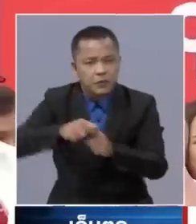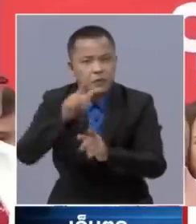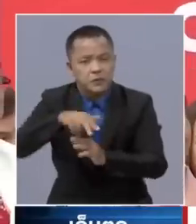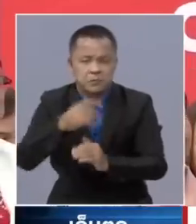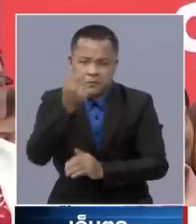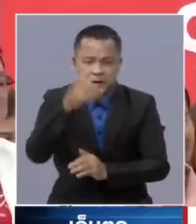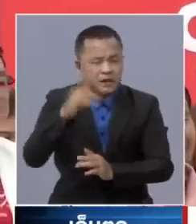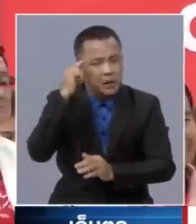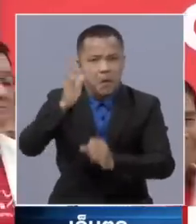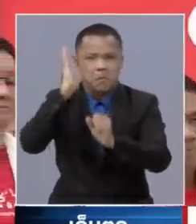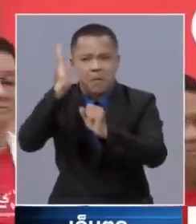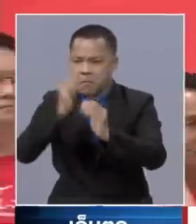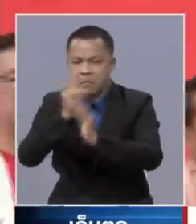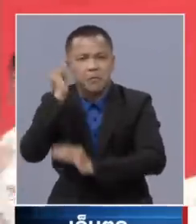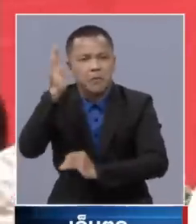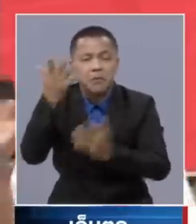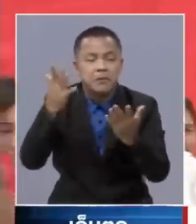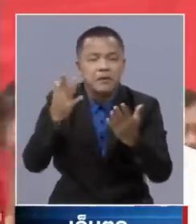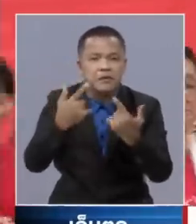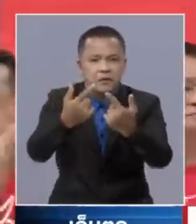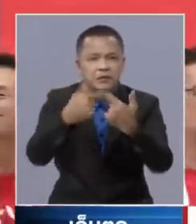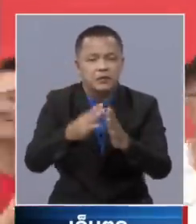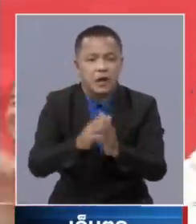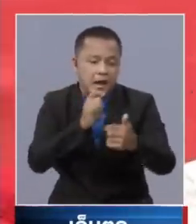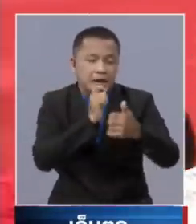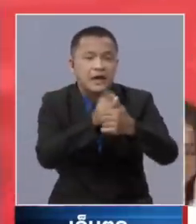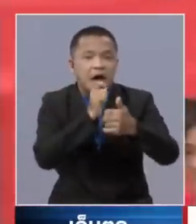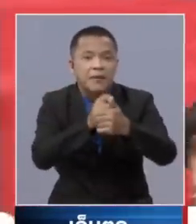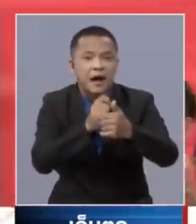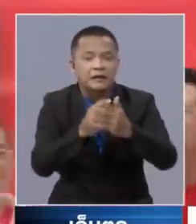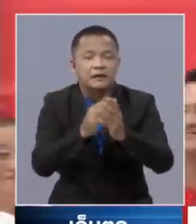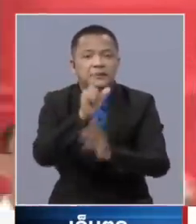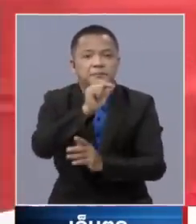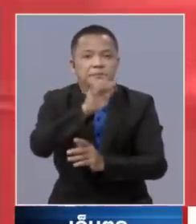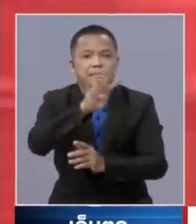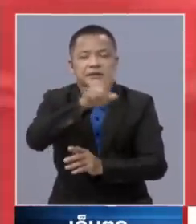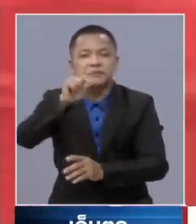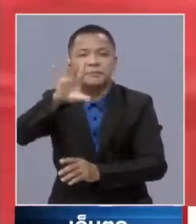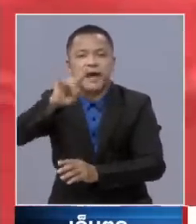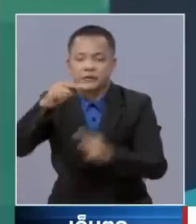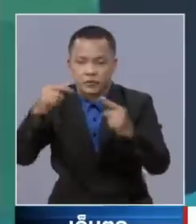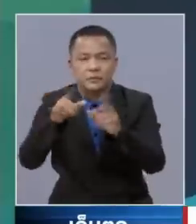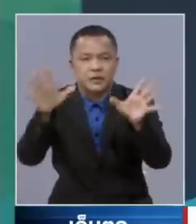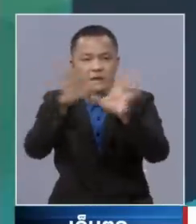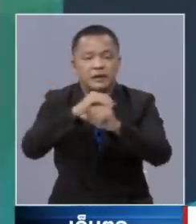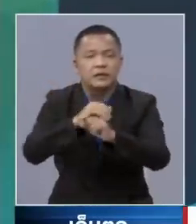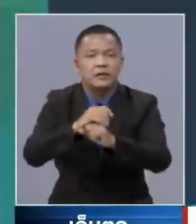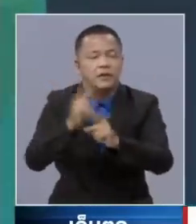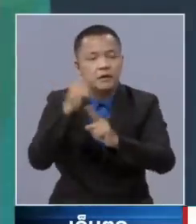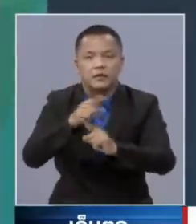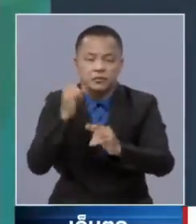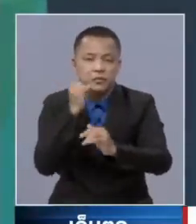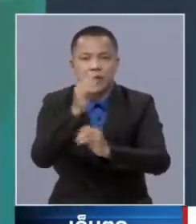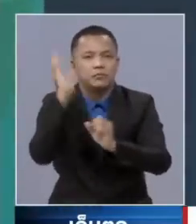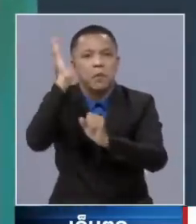ไม่ได้ออกไปหาเสียงช่วงที่สัมภาษณ์เนี่ยครับ24-28 ครับ เป็นช่วงเดียวกันเลยกับที่คุณอุ๊งอิ๊งไม่ได้ปร